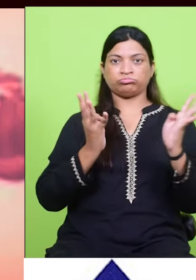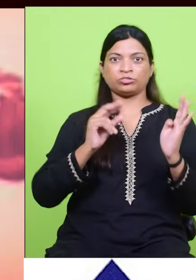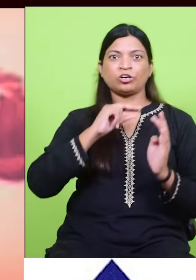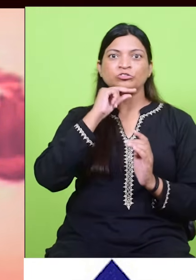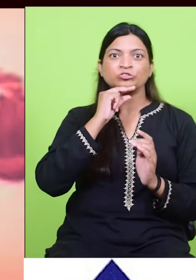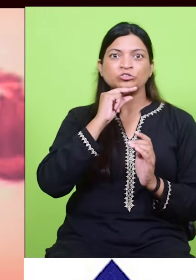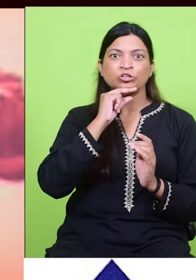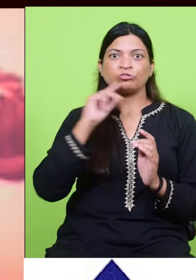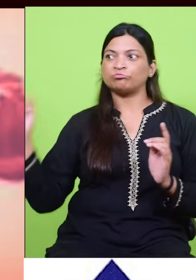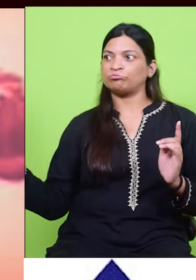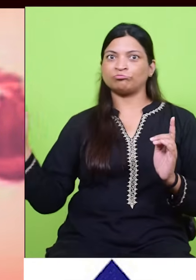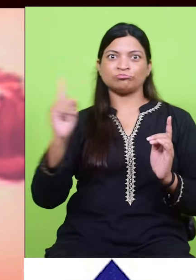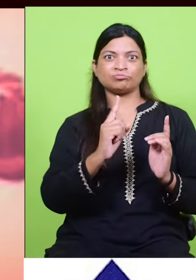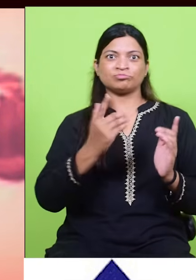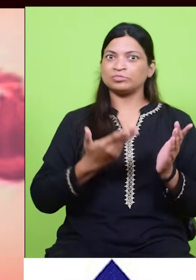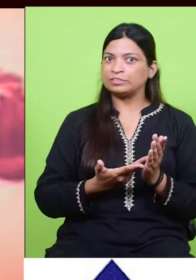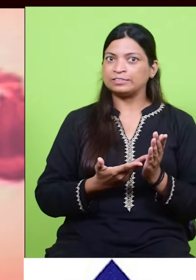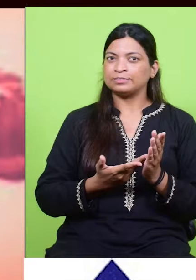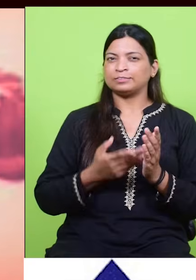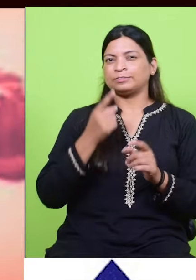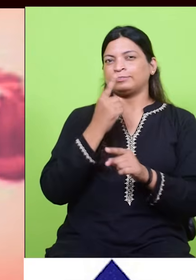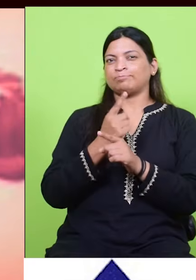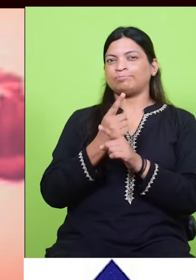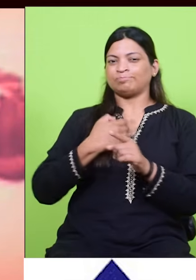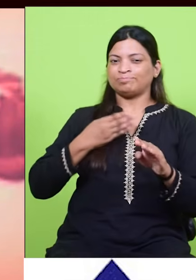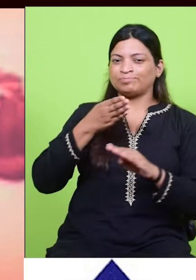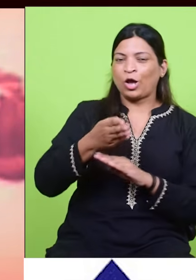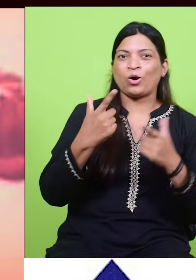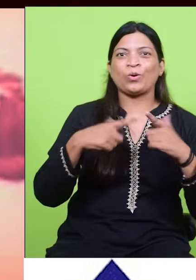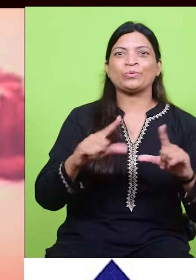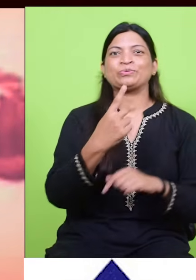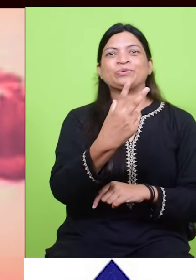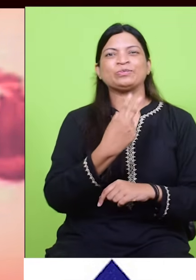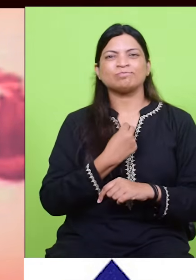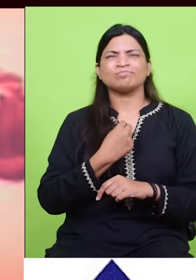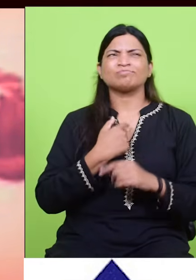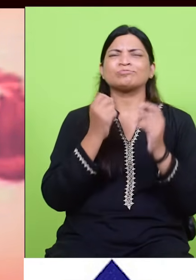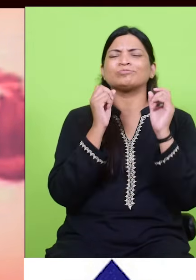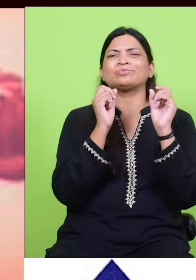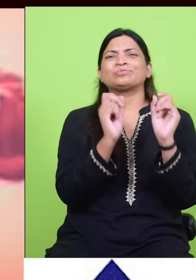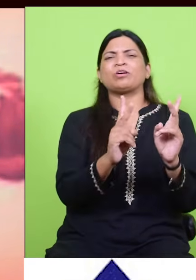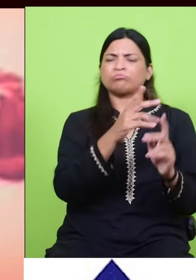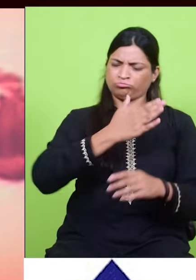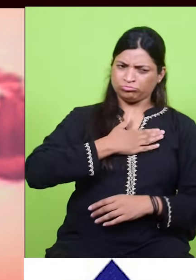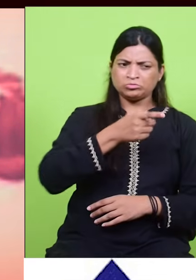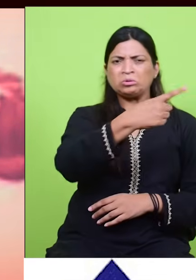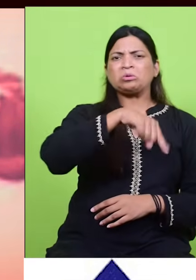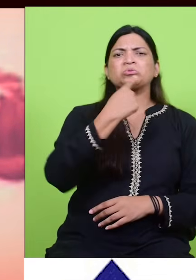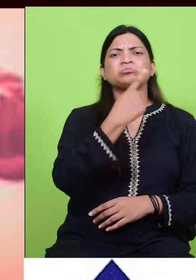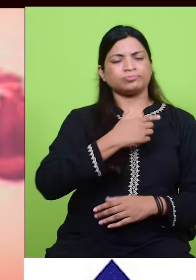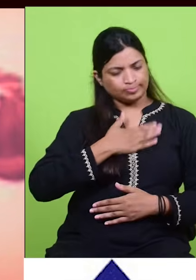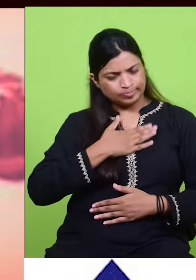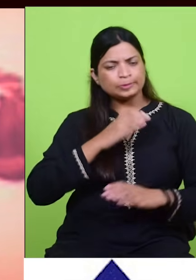हम गुरदीप से कम्युनिकेट कर लेंगे। मैंने कहा ठीक है, क्योंकि टीचर और माँ कब तक जीवन में साथ रहेंगे, एक टाइम के बाद में तो बच्चे को अकेले